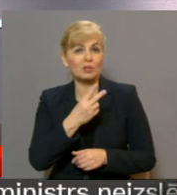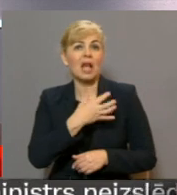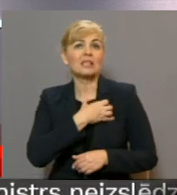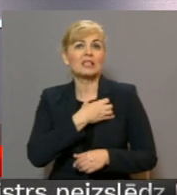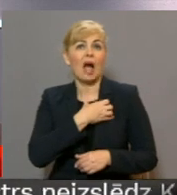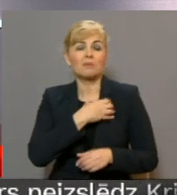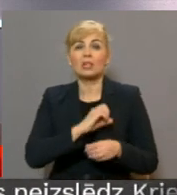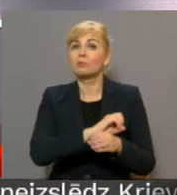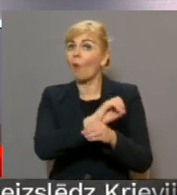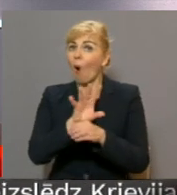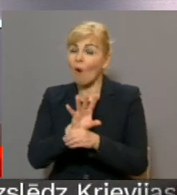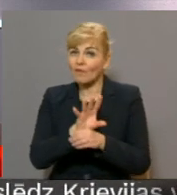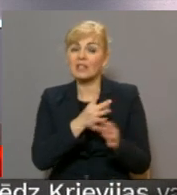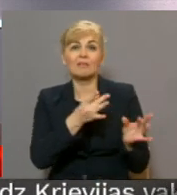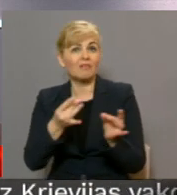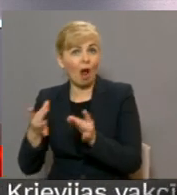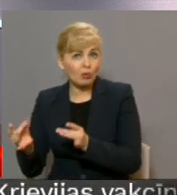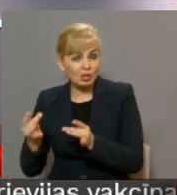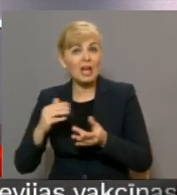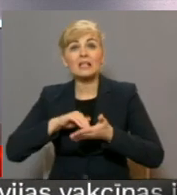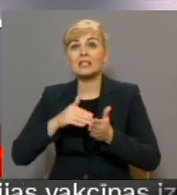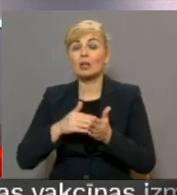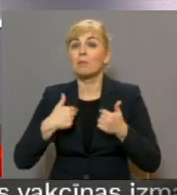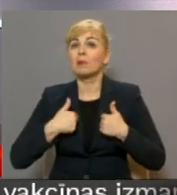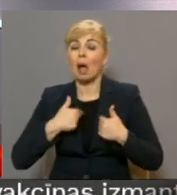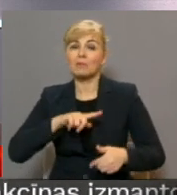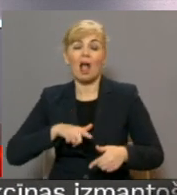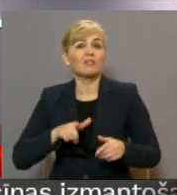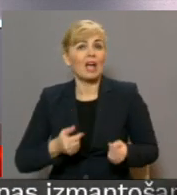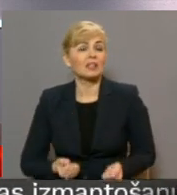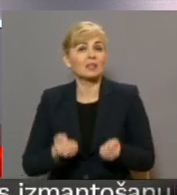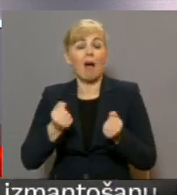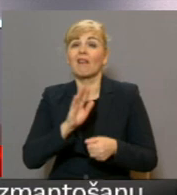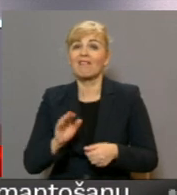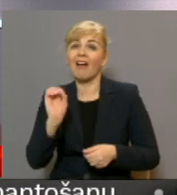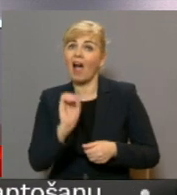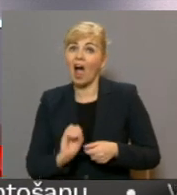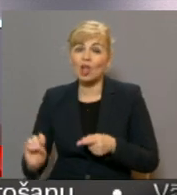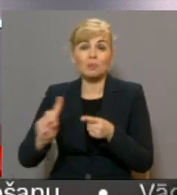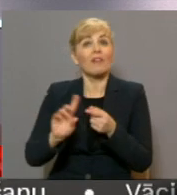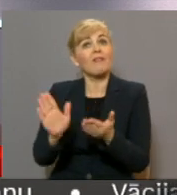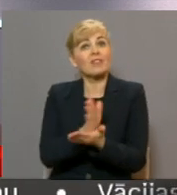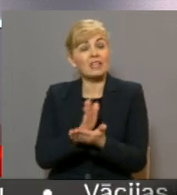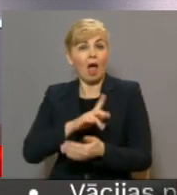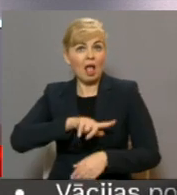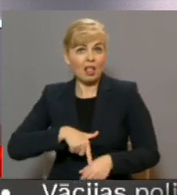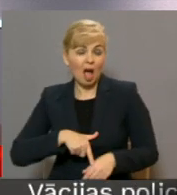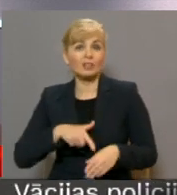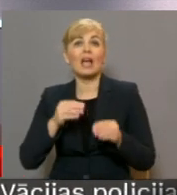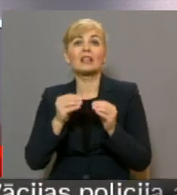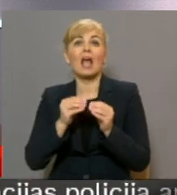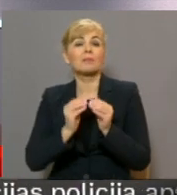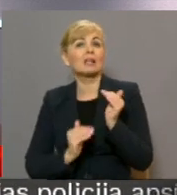saslimstības ar COVID-19 pieaugums, turklāt situācija pie mums ir smagāka nekā Eiropas Savienībā vidēji. Latvijā ir